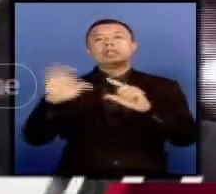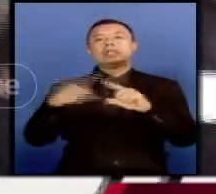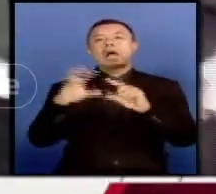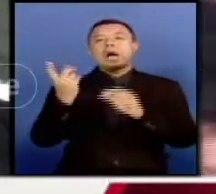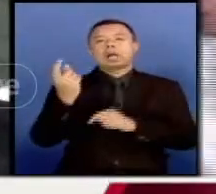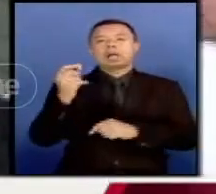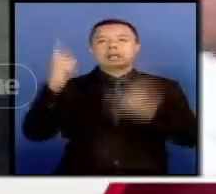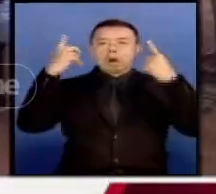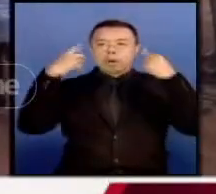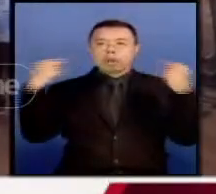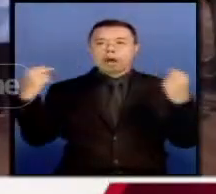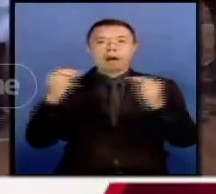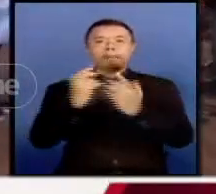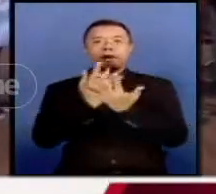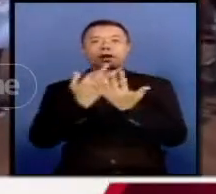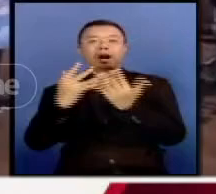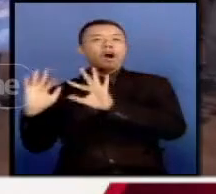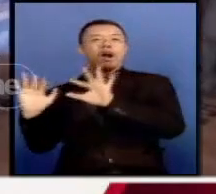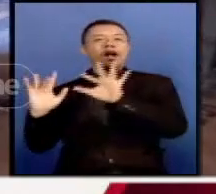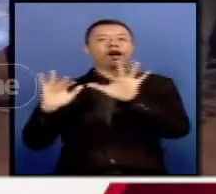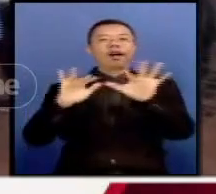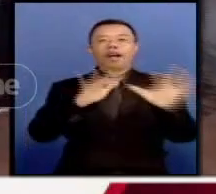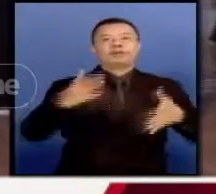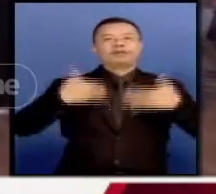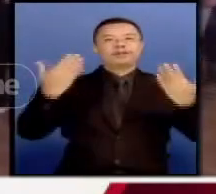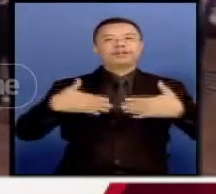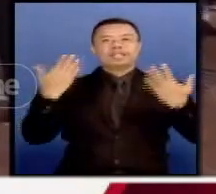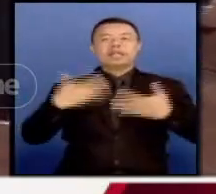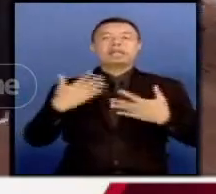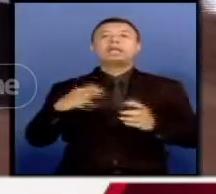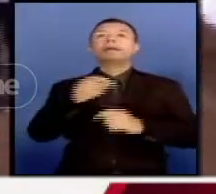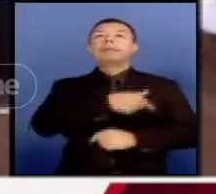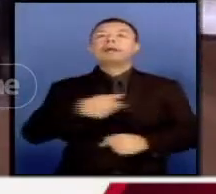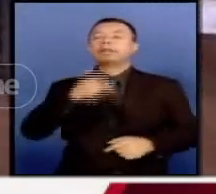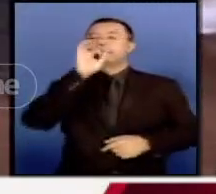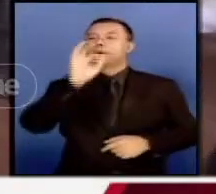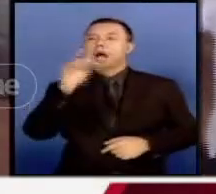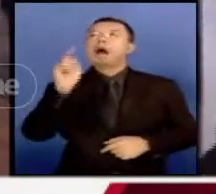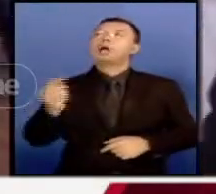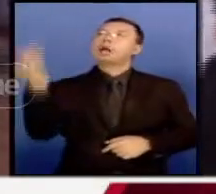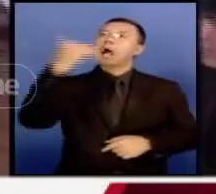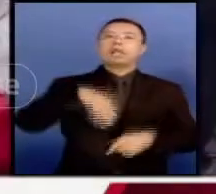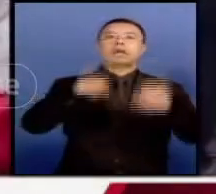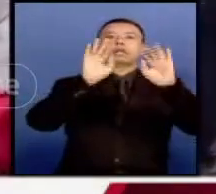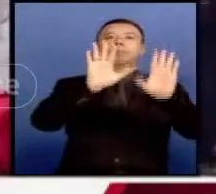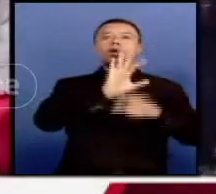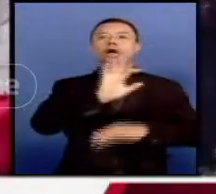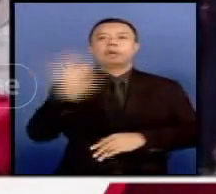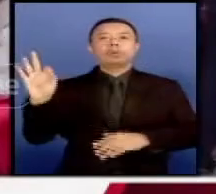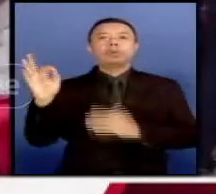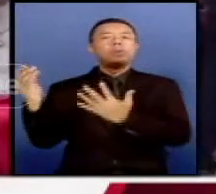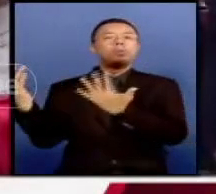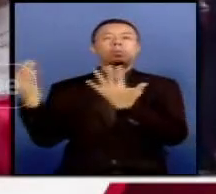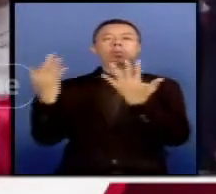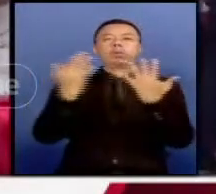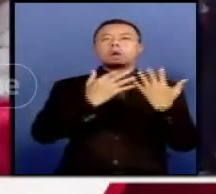Masyarakat sangat antusias untuk menghadiri acara open house ini. Panitia mengklaim acara ini dihadiri hampir 10.000 warga.